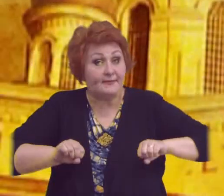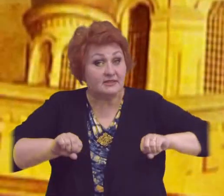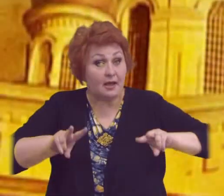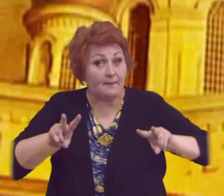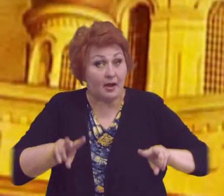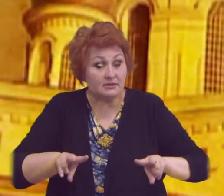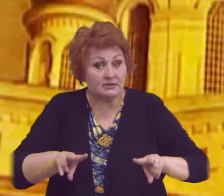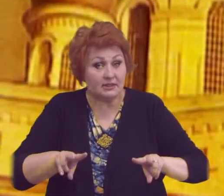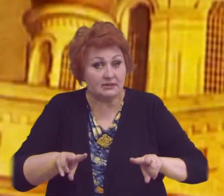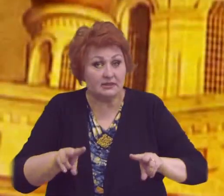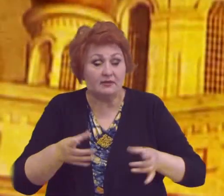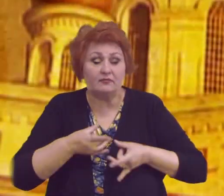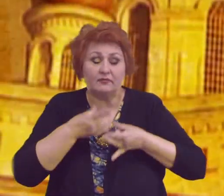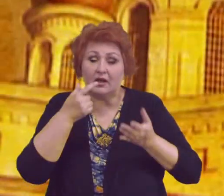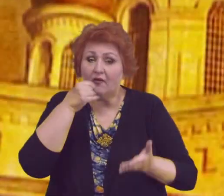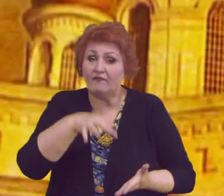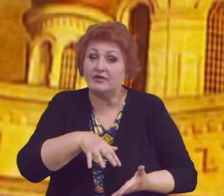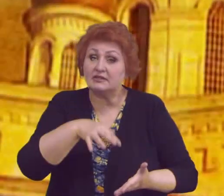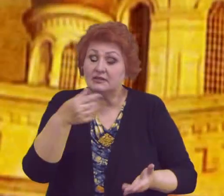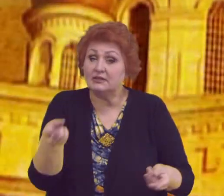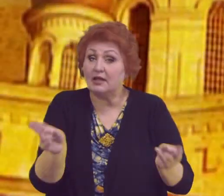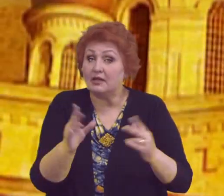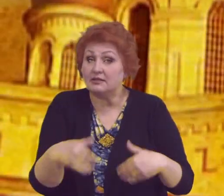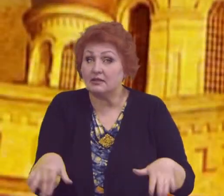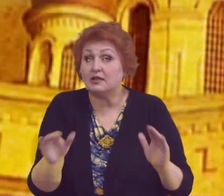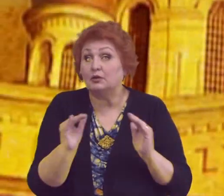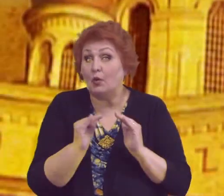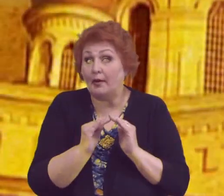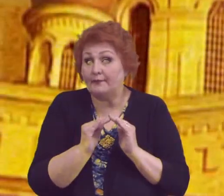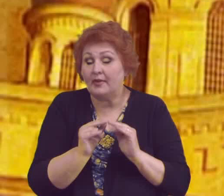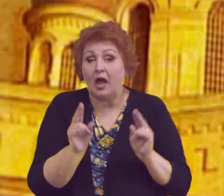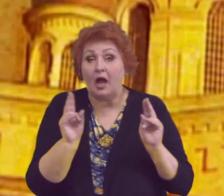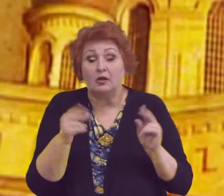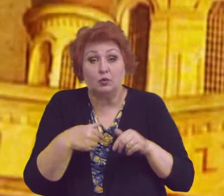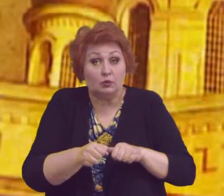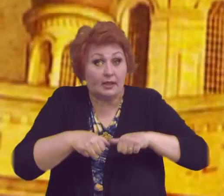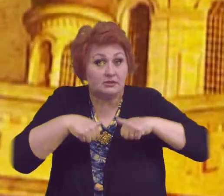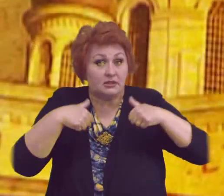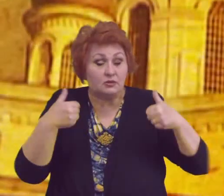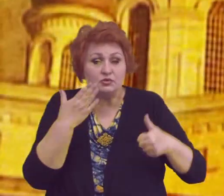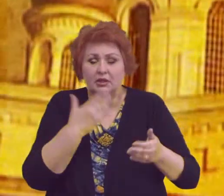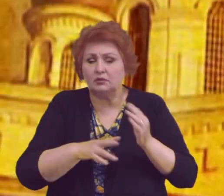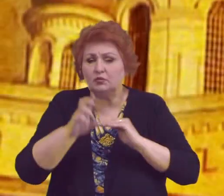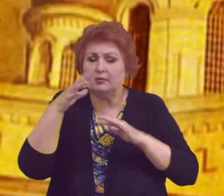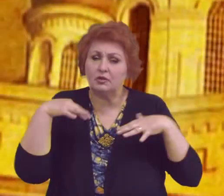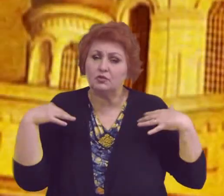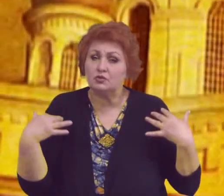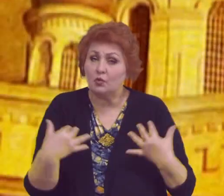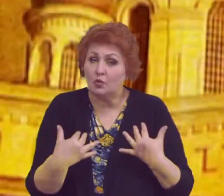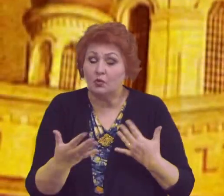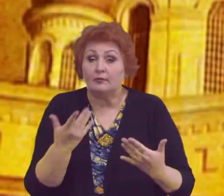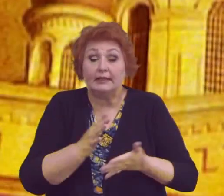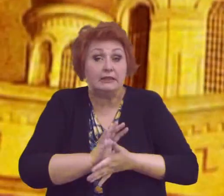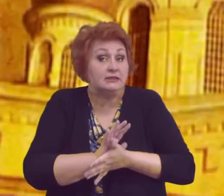безопасности в Страстную Седмицу и Светлое Христово Воскресение остаться дома. Кто нас разлучит от любви Божией? Скорбь ли?